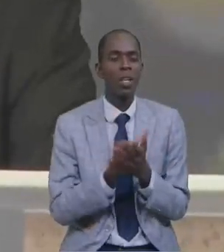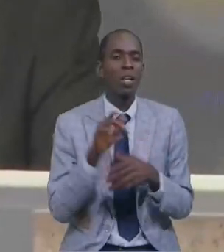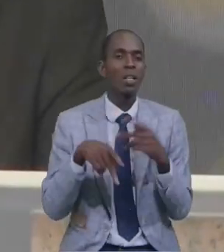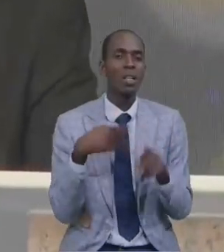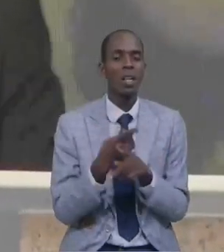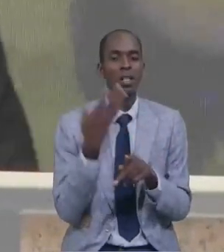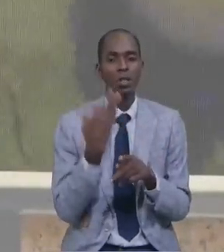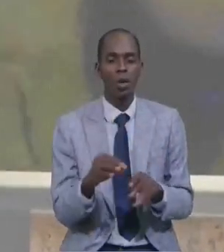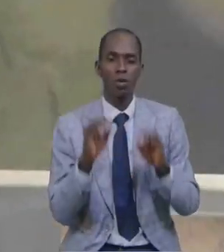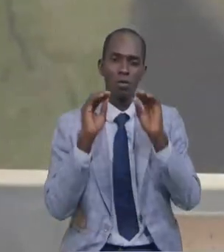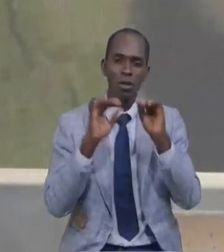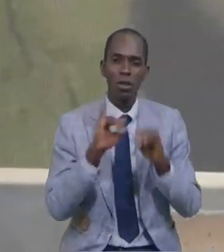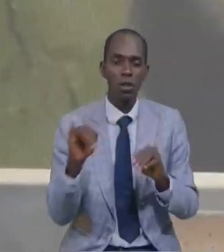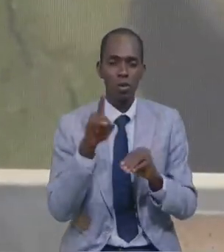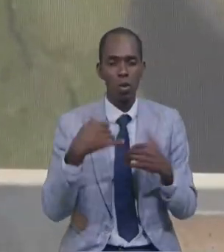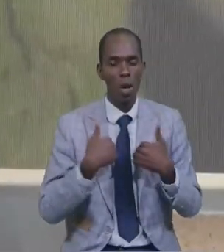Verset 18 dit,